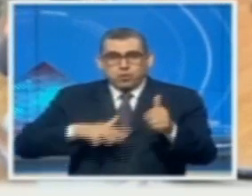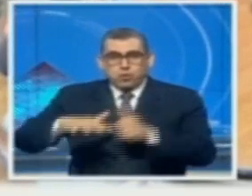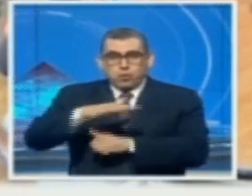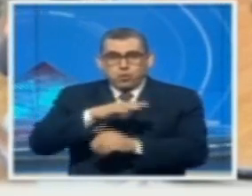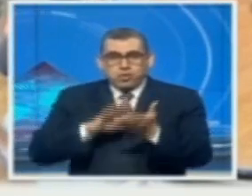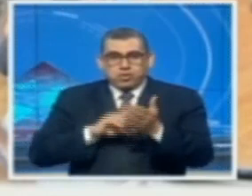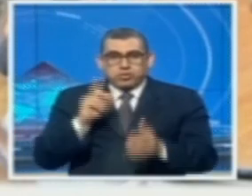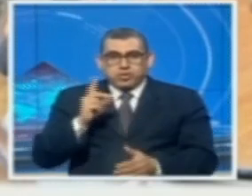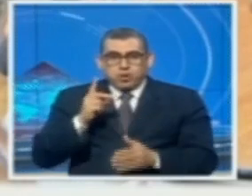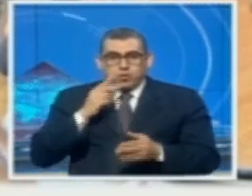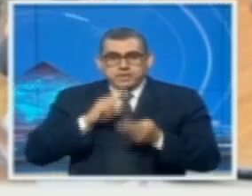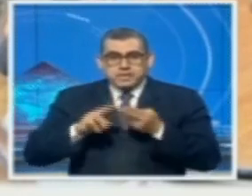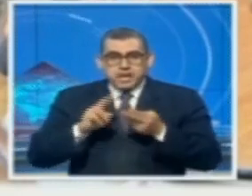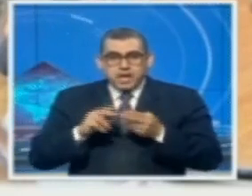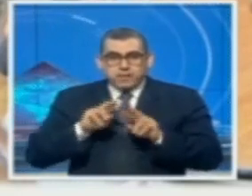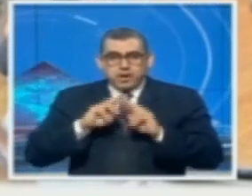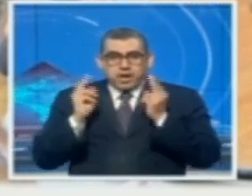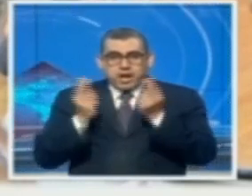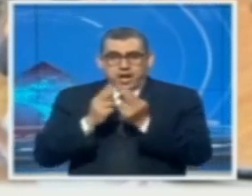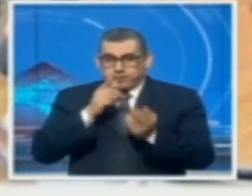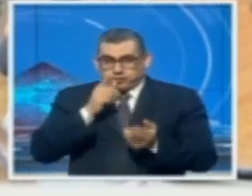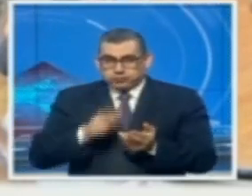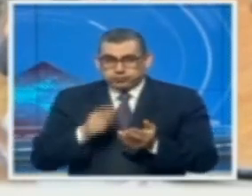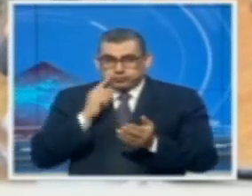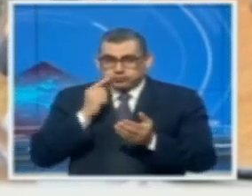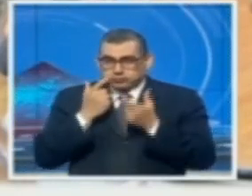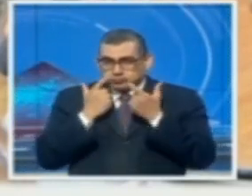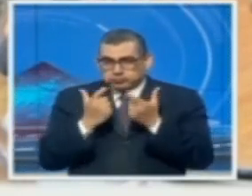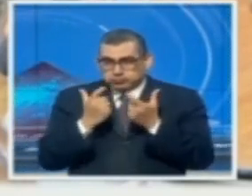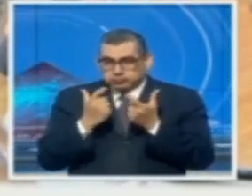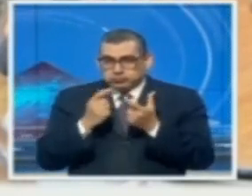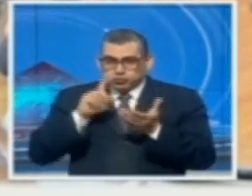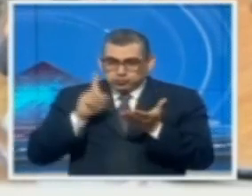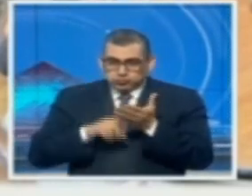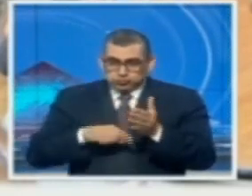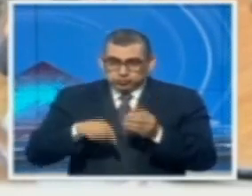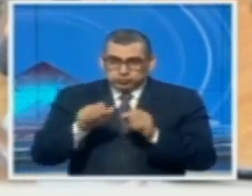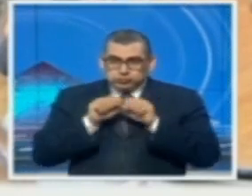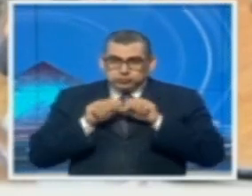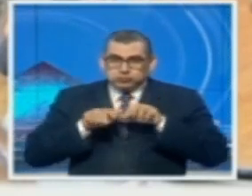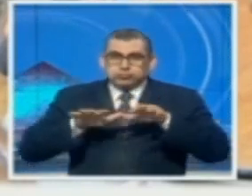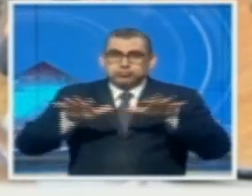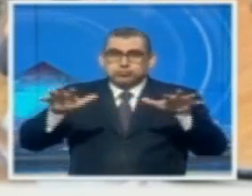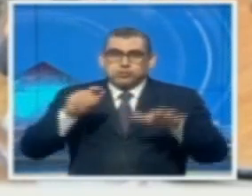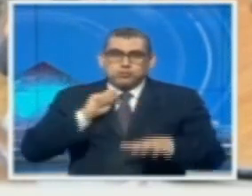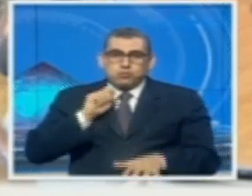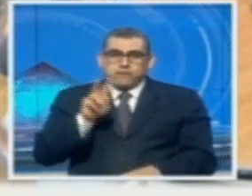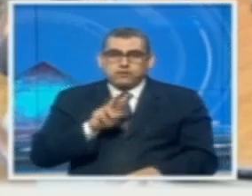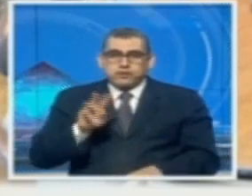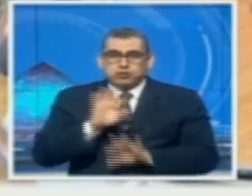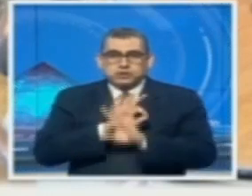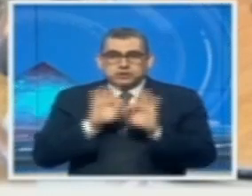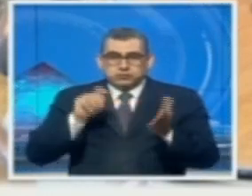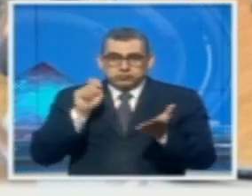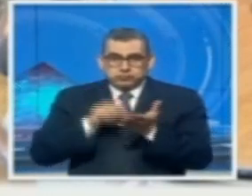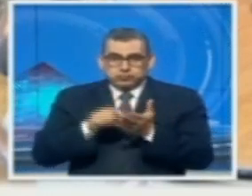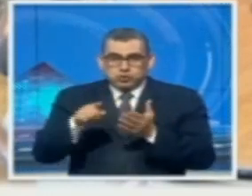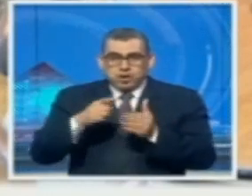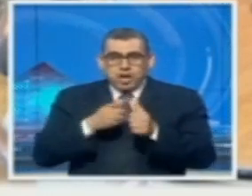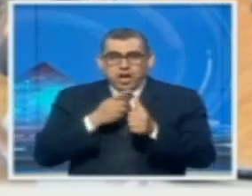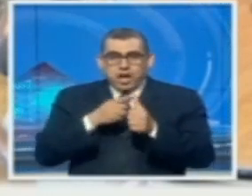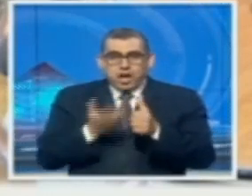للطوارئ والسلامة العامة المنتظر تعميمها على مستوى الجمهورية، والتي تعد من